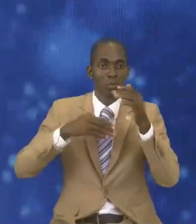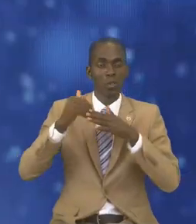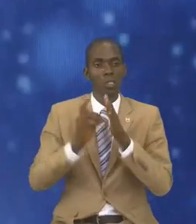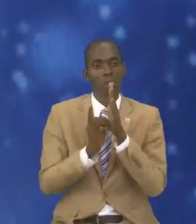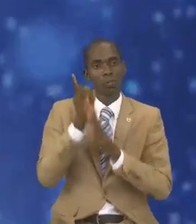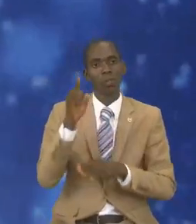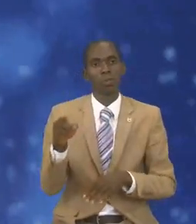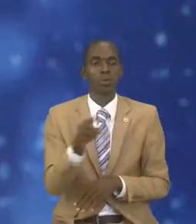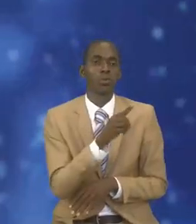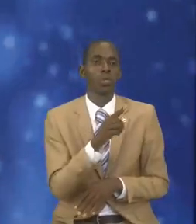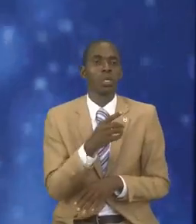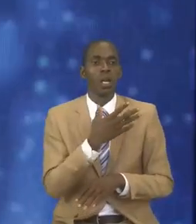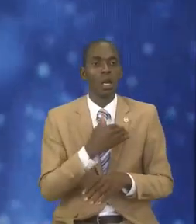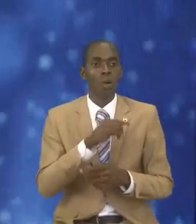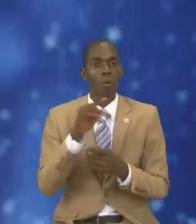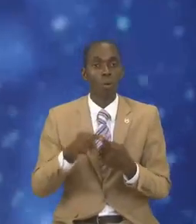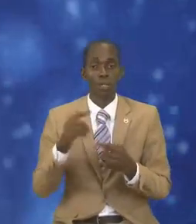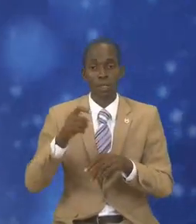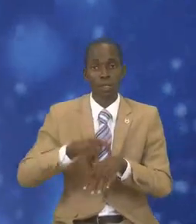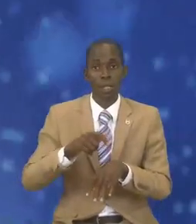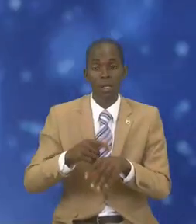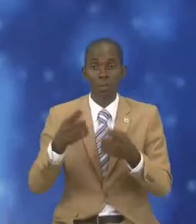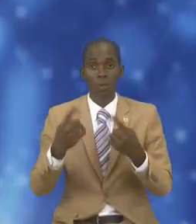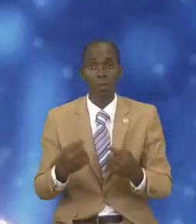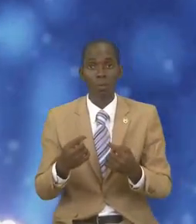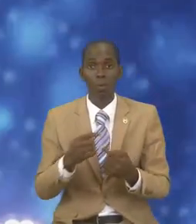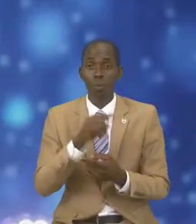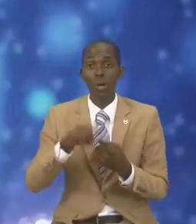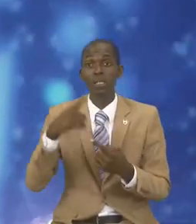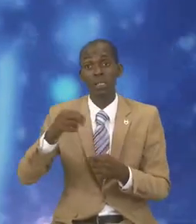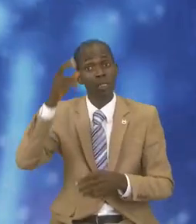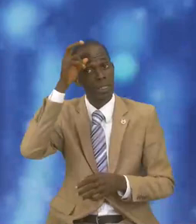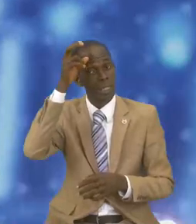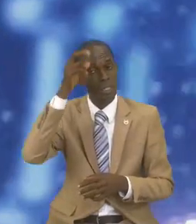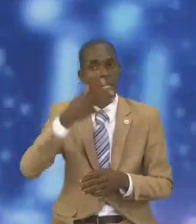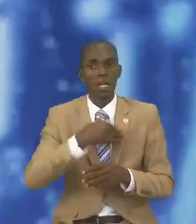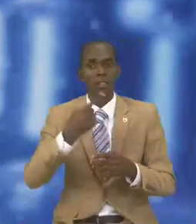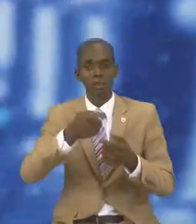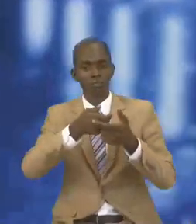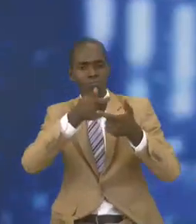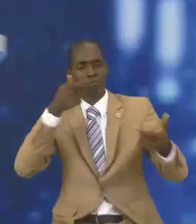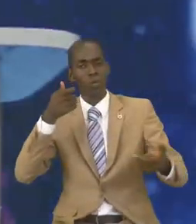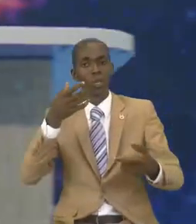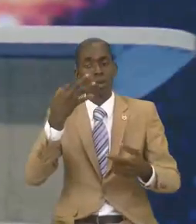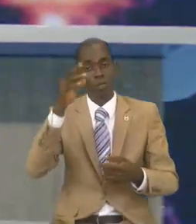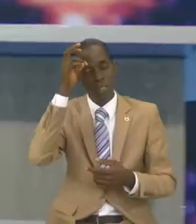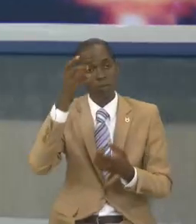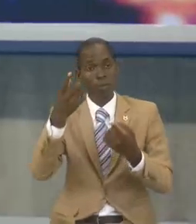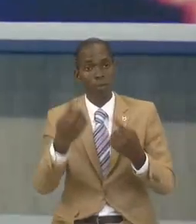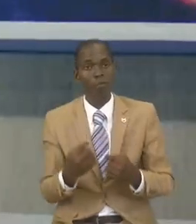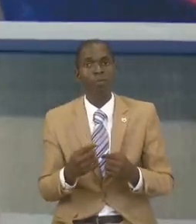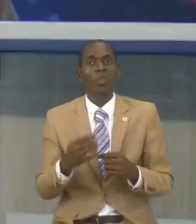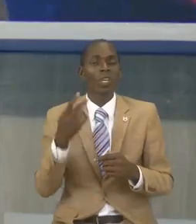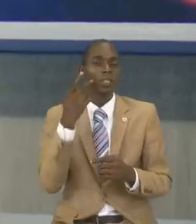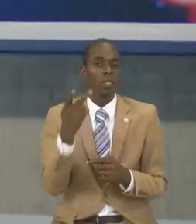donner l'héritage. Et lorsque les flèches viennent, quand le diable vient, Comment devons-nous vaincre? Par les écritures de la